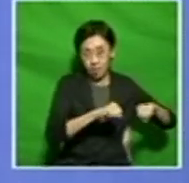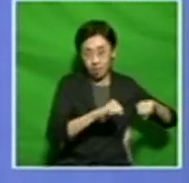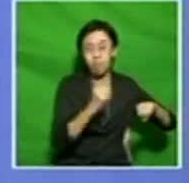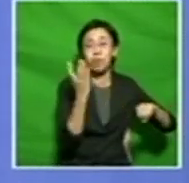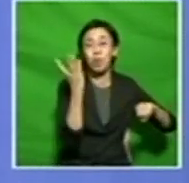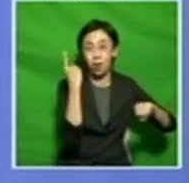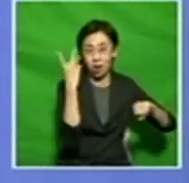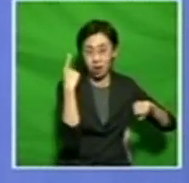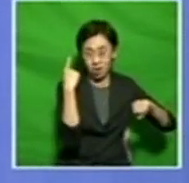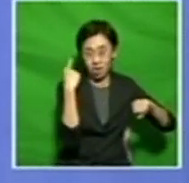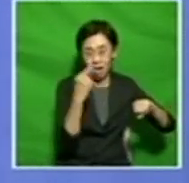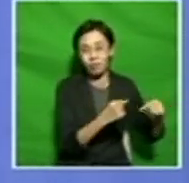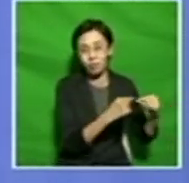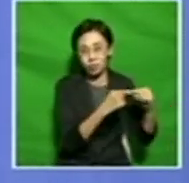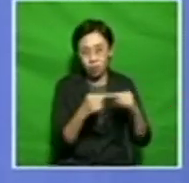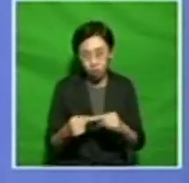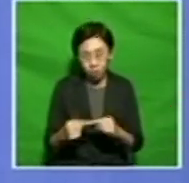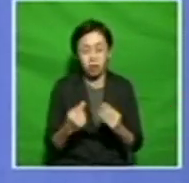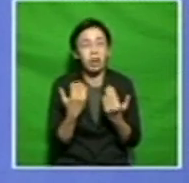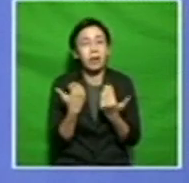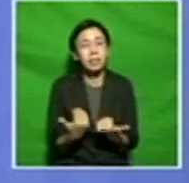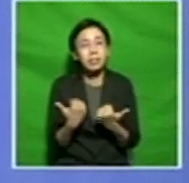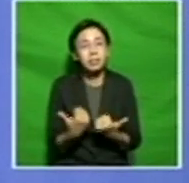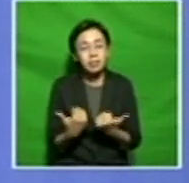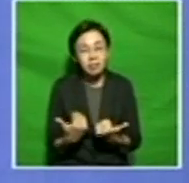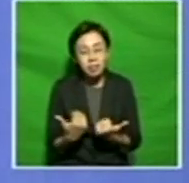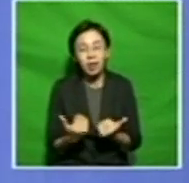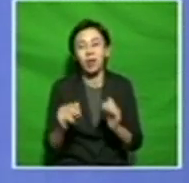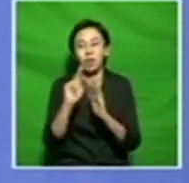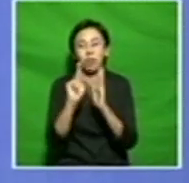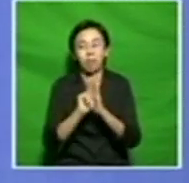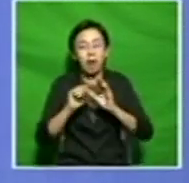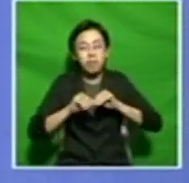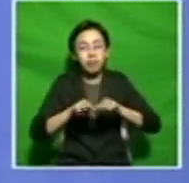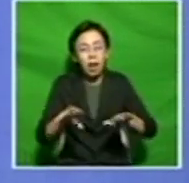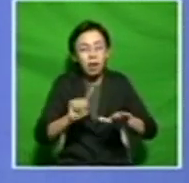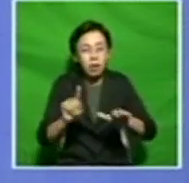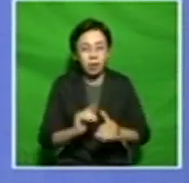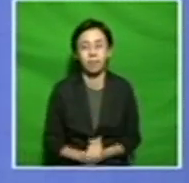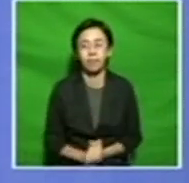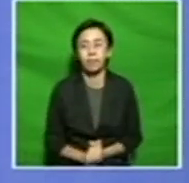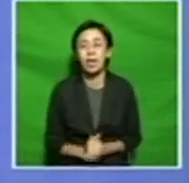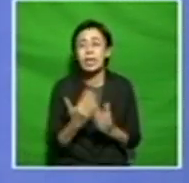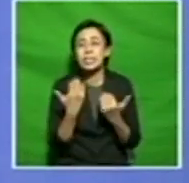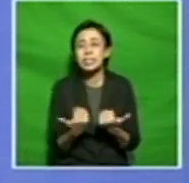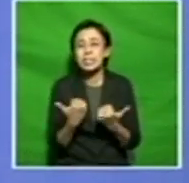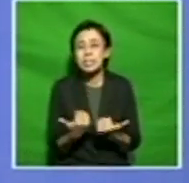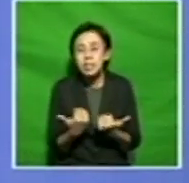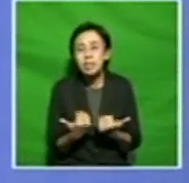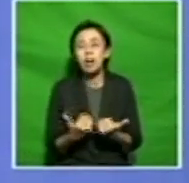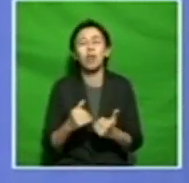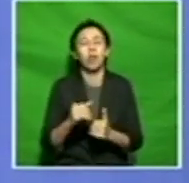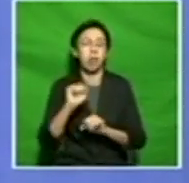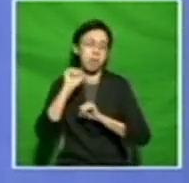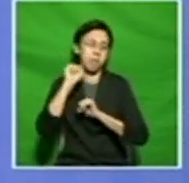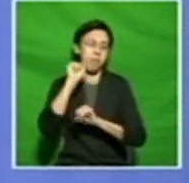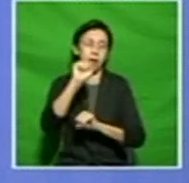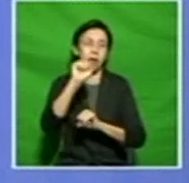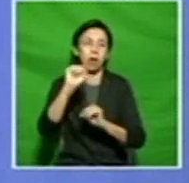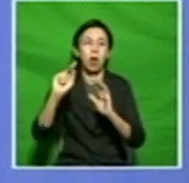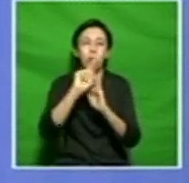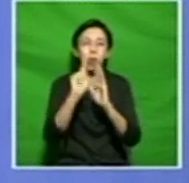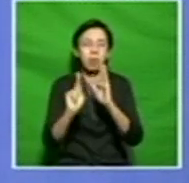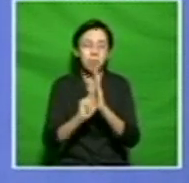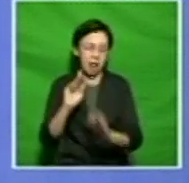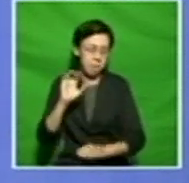านนี้ว่าบัดนี้สถานการณ์มาถึงขั้นที่จะต้องประกาศสถานการณ์ฉุกเฉินเพื่อจั